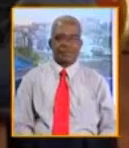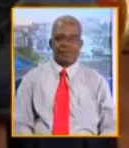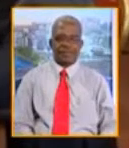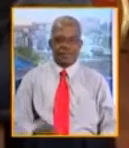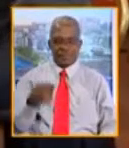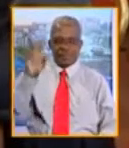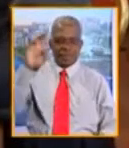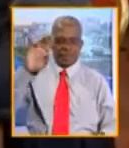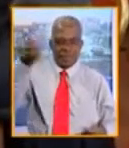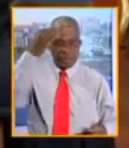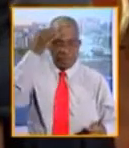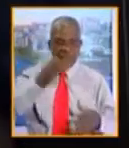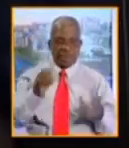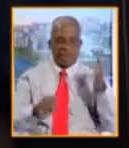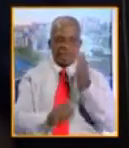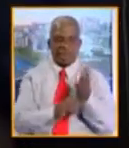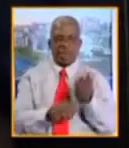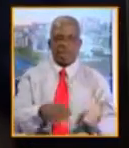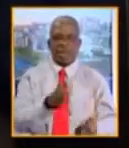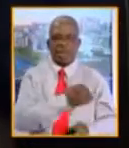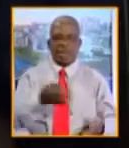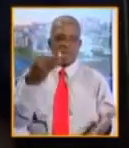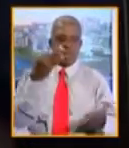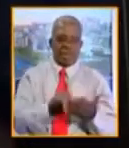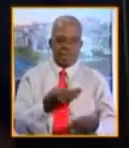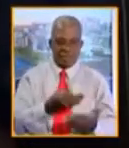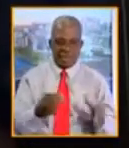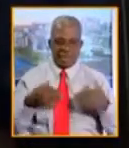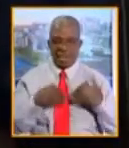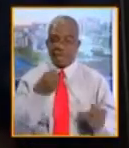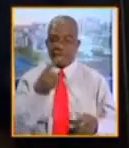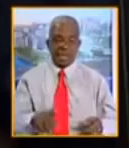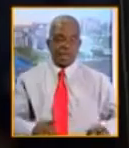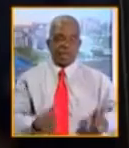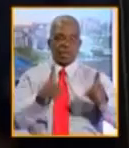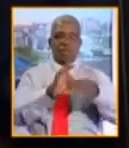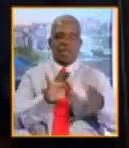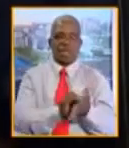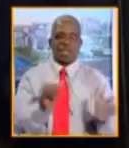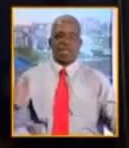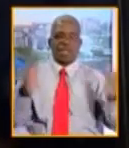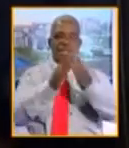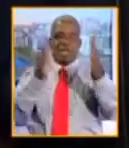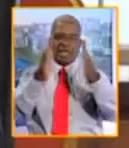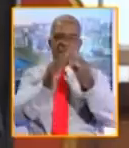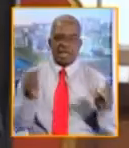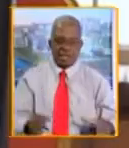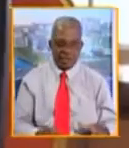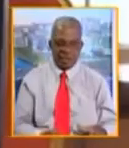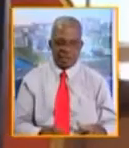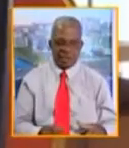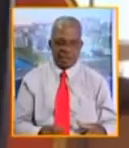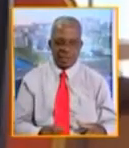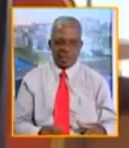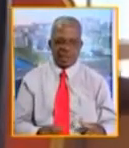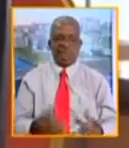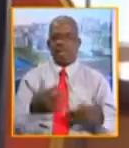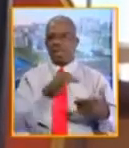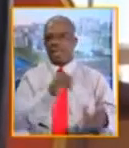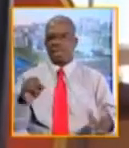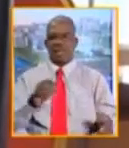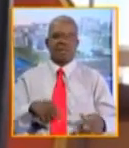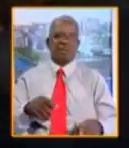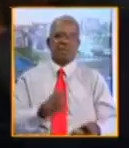Le ministre de l'Économie et des Finances a précisé au cours de cette rencontre avec la Confédération générale des entreprises de Côte d'Ivoire, CGCI, que